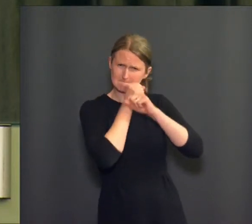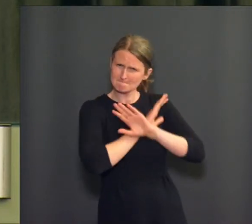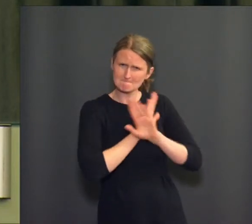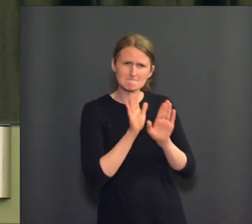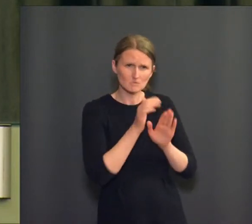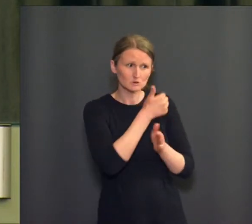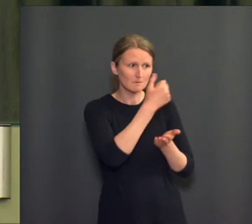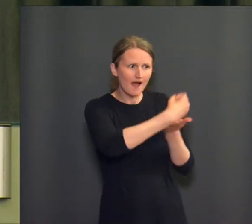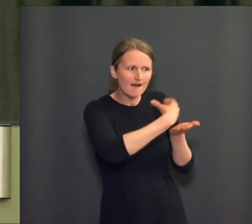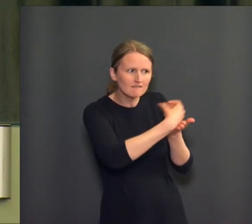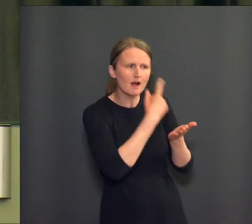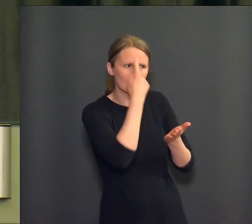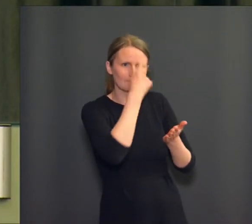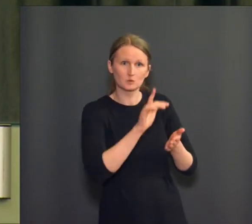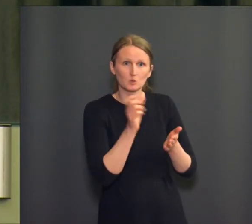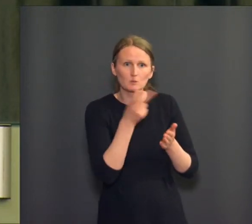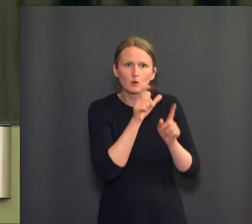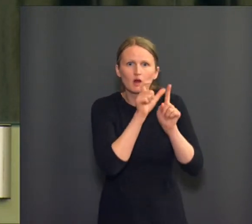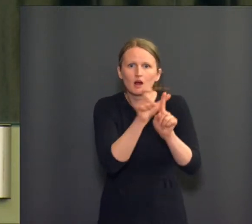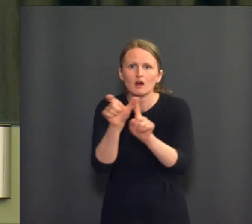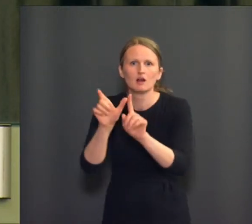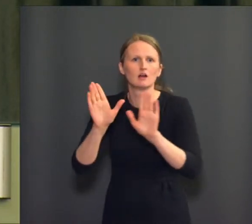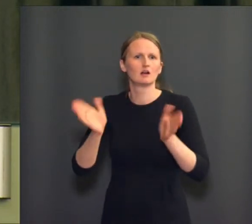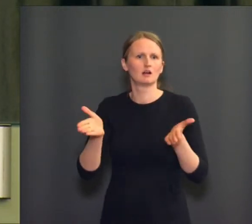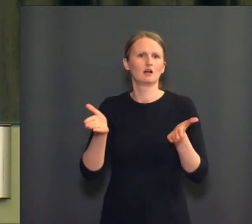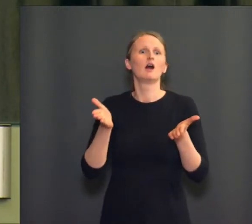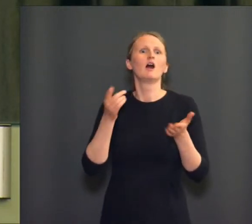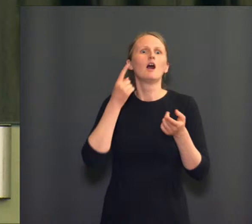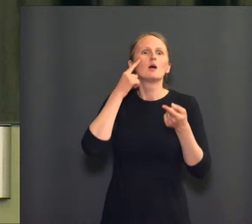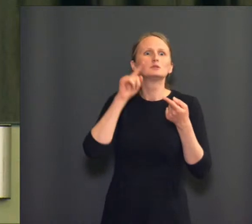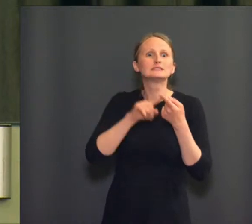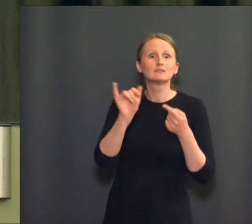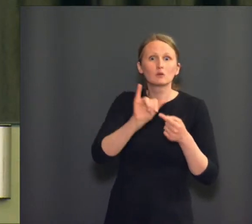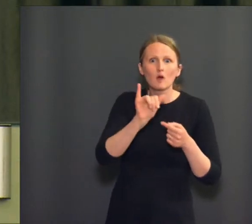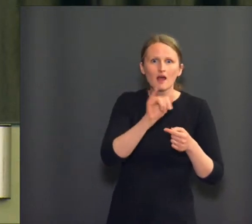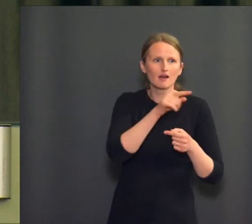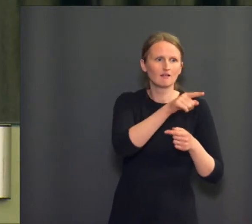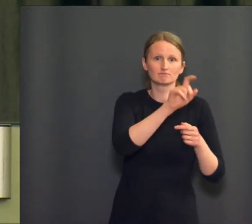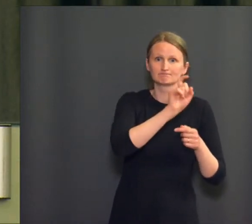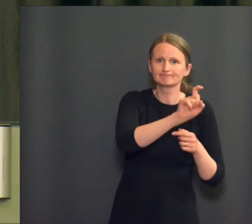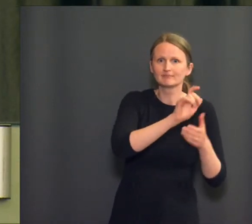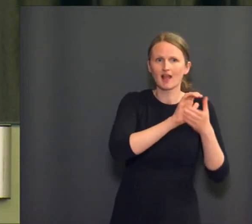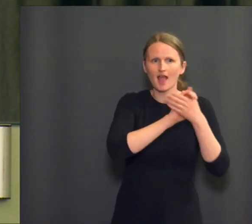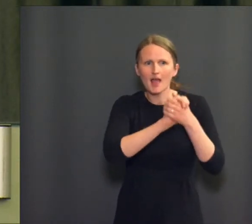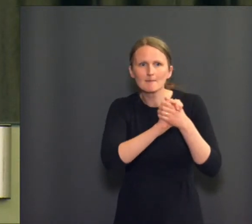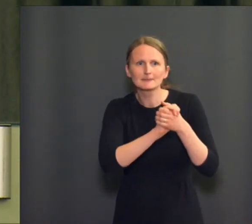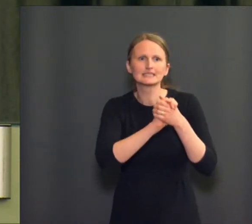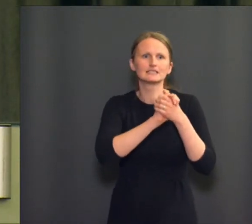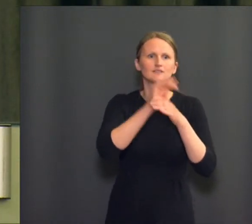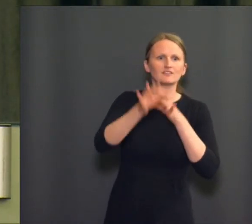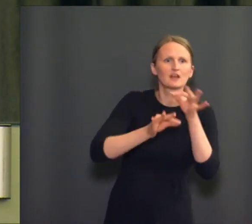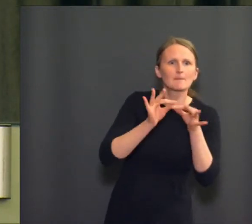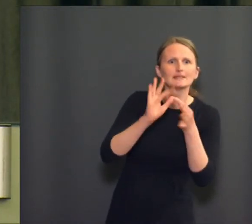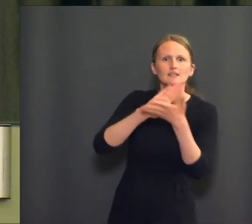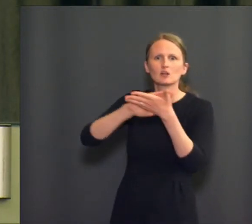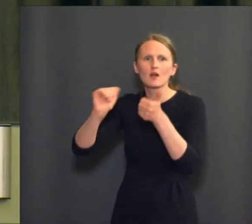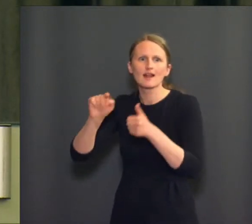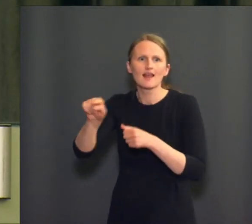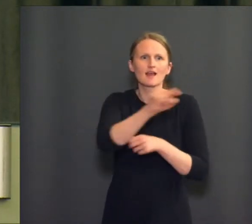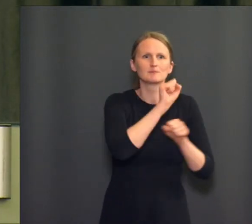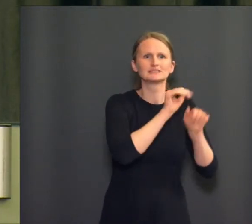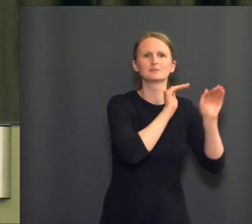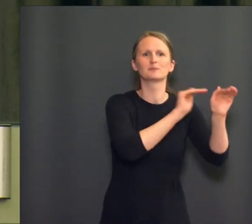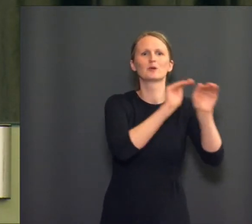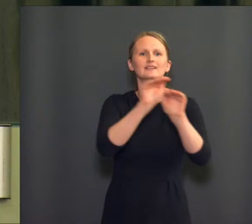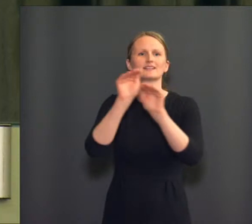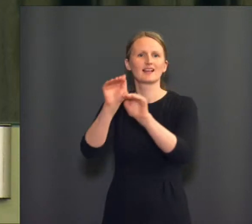responsabilité et une manière aussi de se préoccuper de la santé de ses amis, de sa famille, de ses collègues et plus largement de la société. Tous